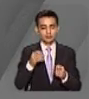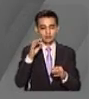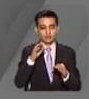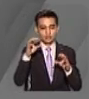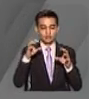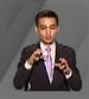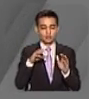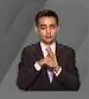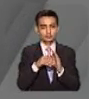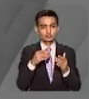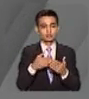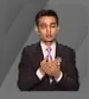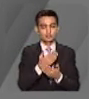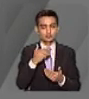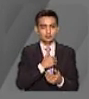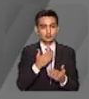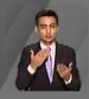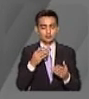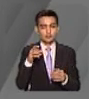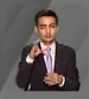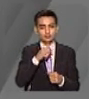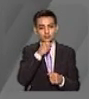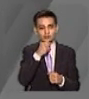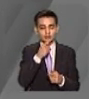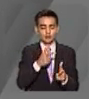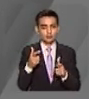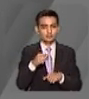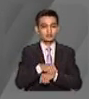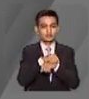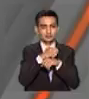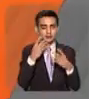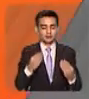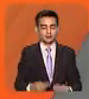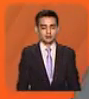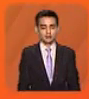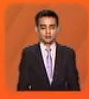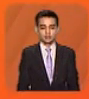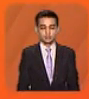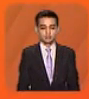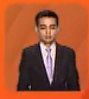Приказ министра информации вынудил журналистов готовиться к митингам. Удастся ли договориться?